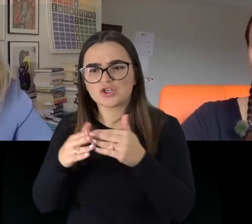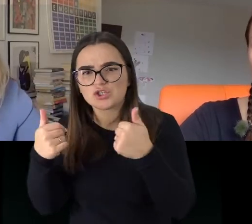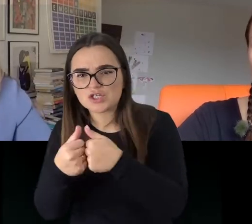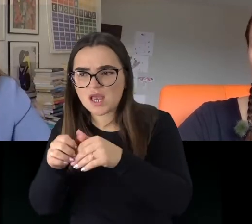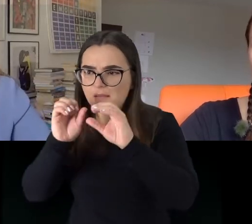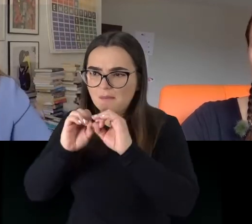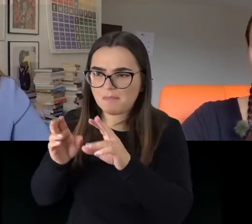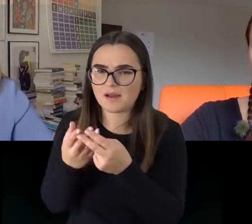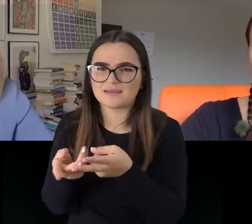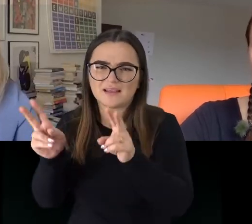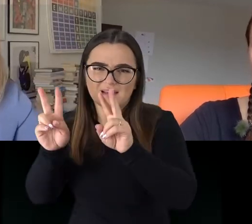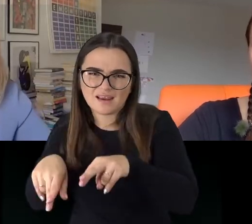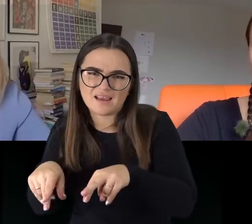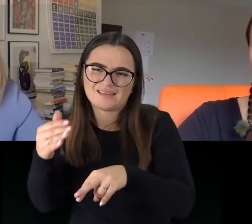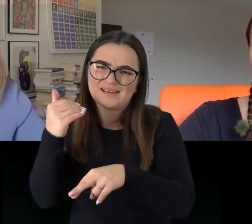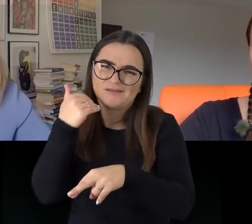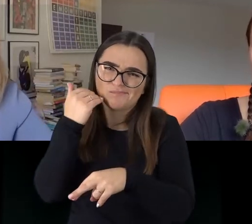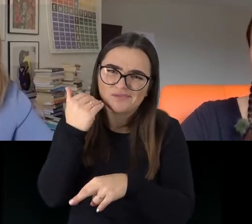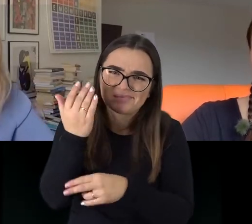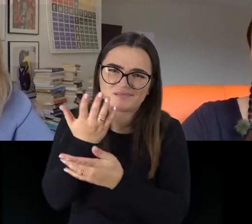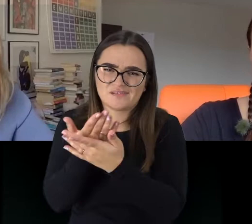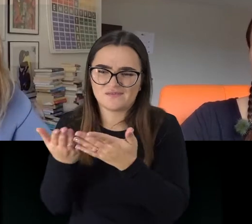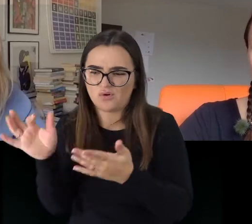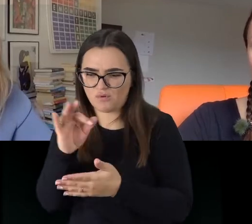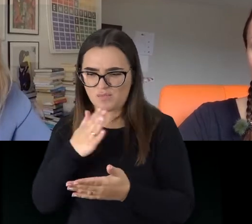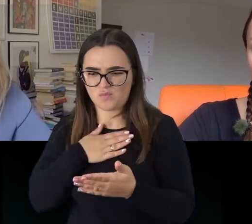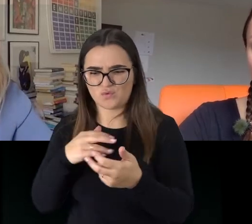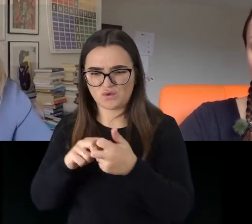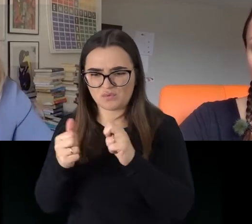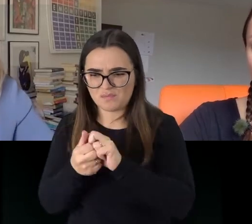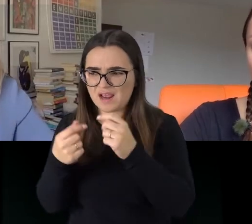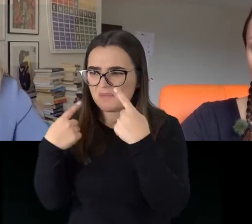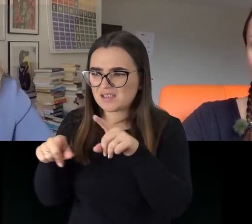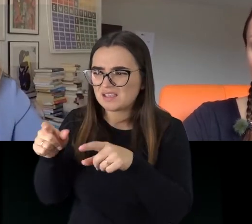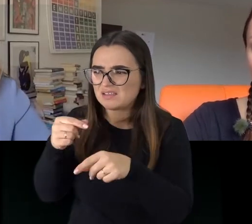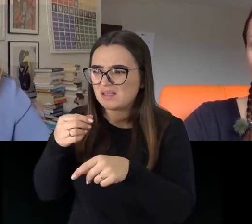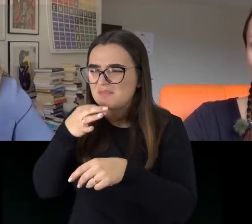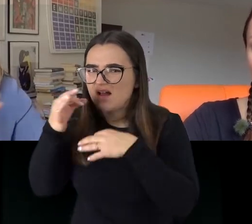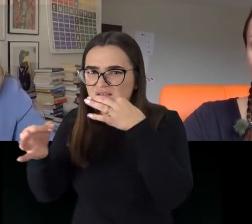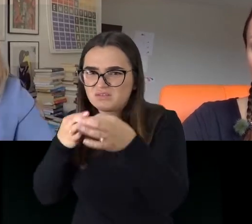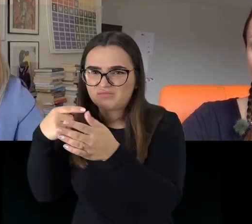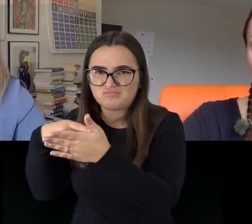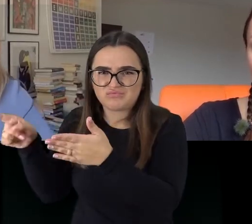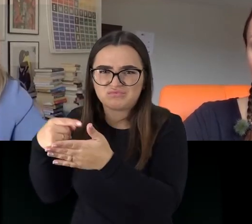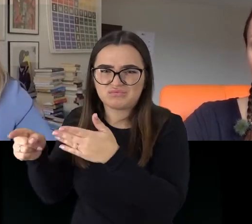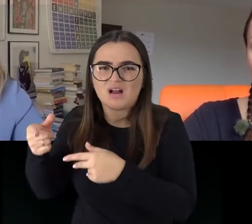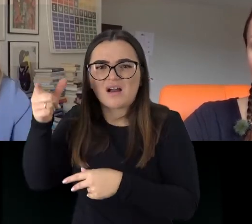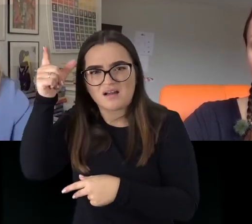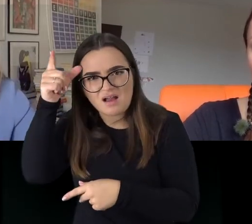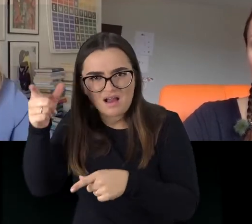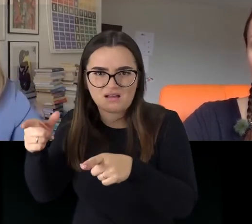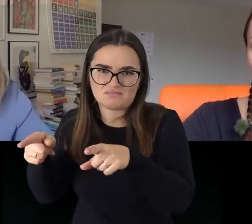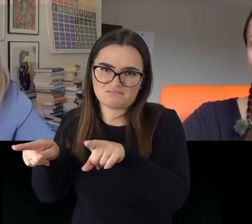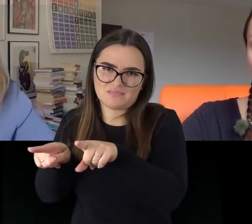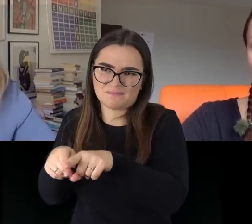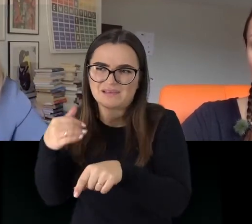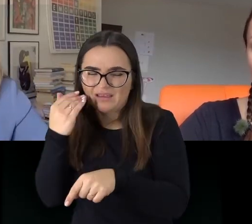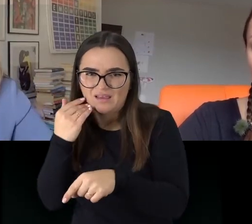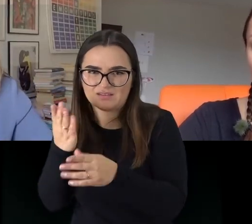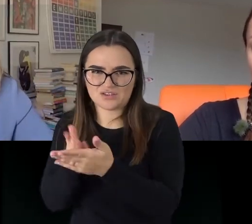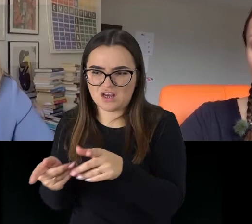viešai, kaip tau negėda pasakoti apie mūsų problemas ten kažkam kitam. Prasme, tai yra visą laiką tokios sienos ir